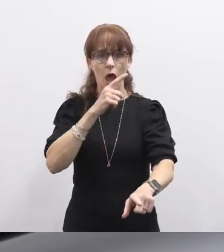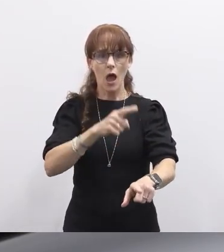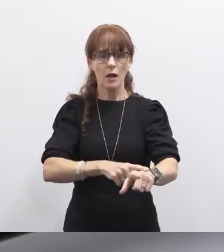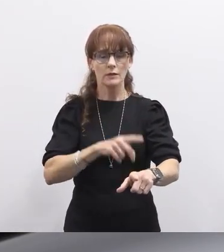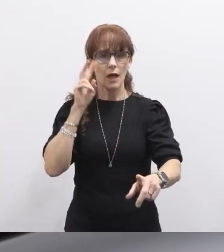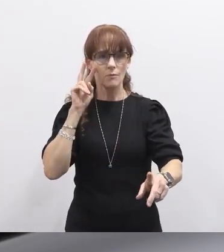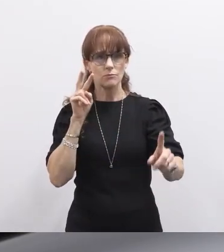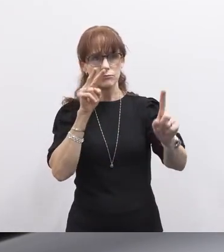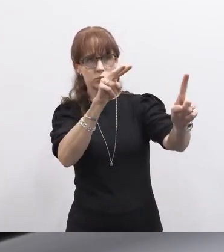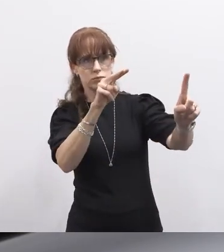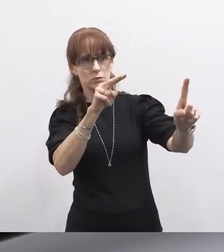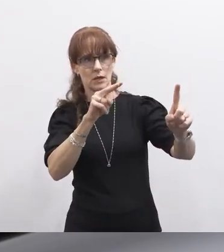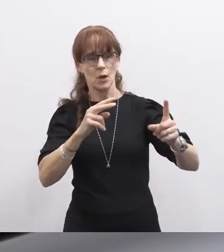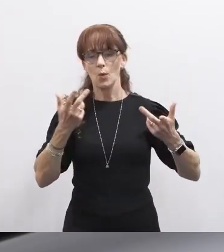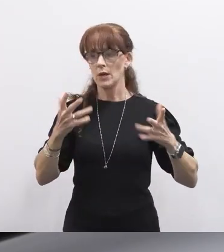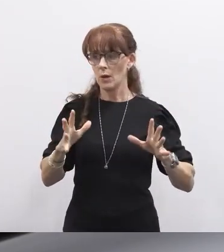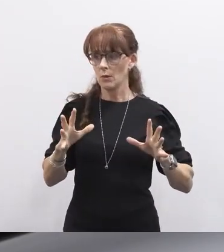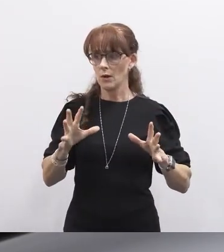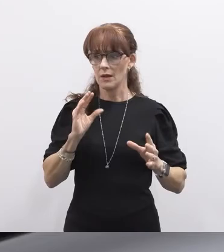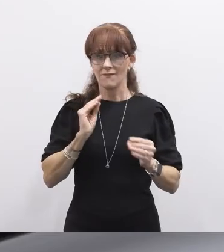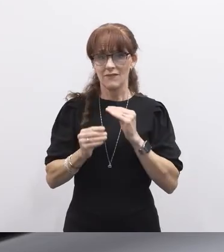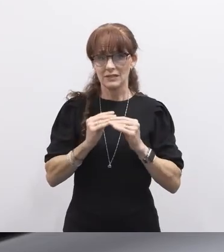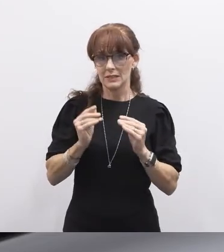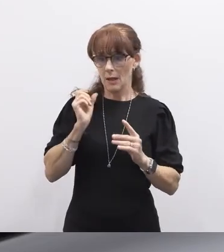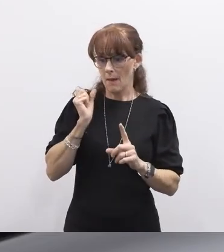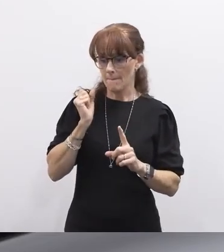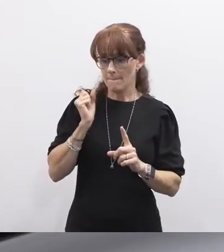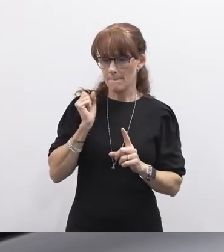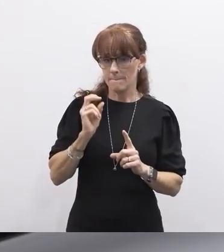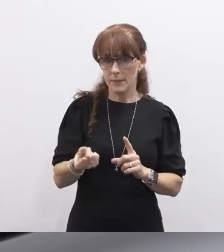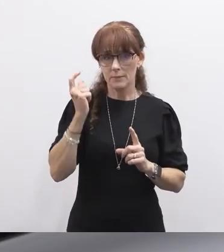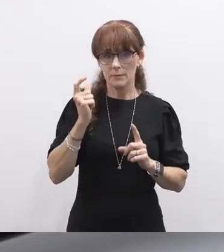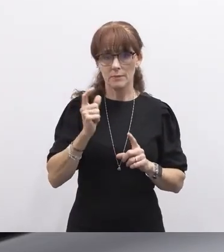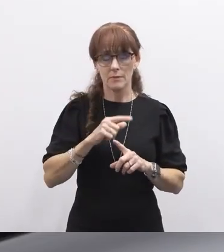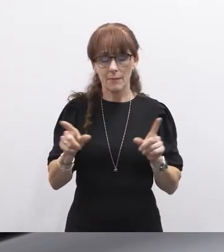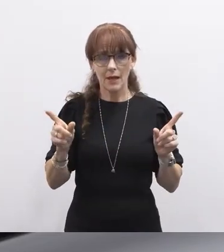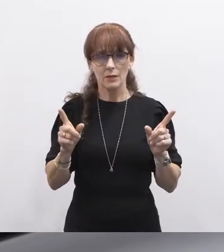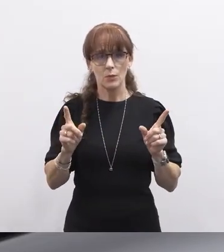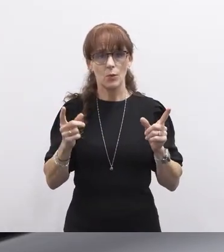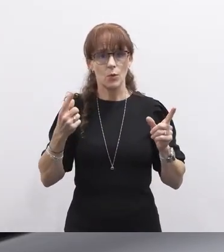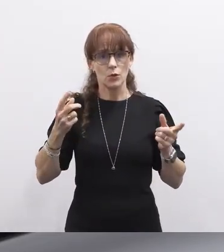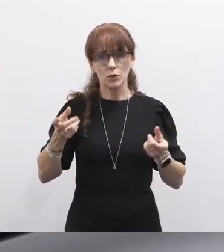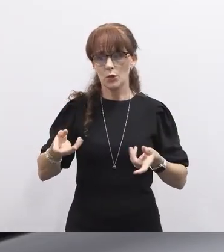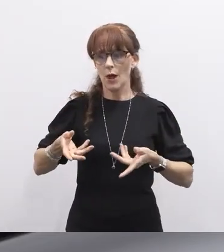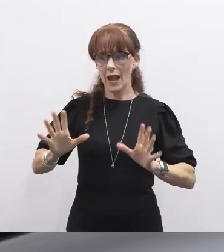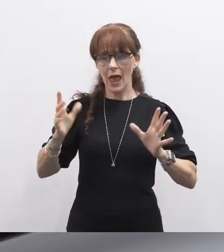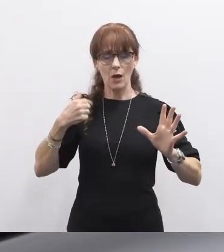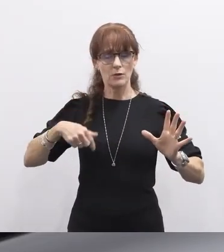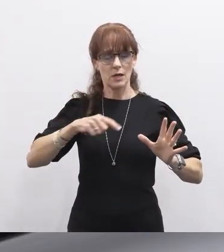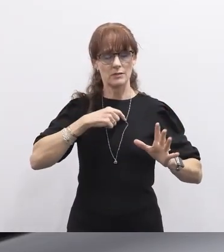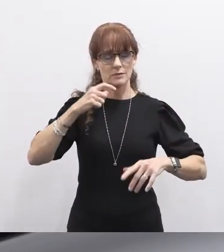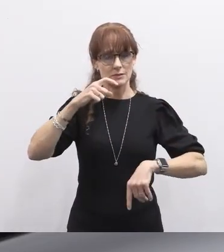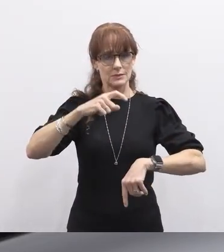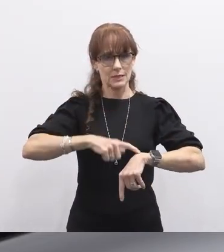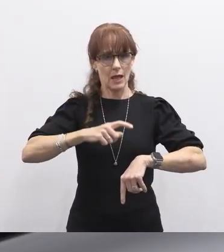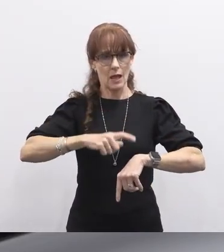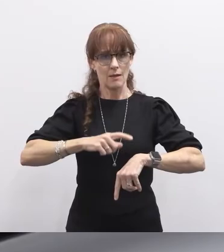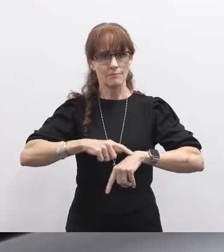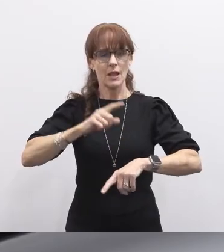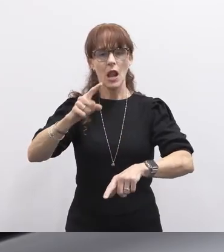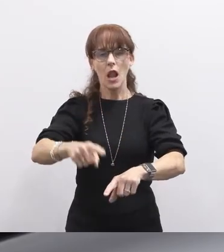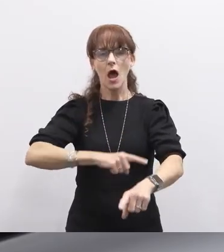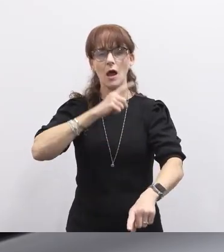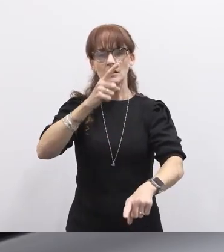ហើយគឺថាយើងគិតគូរការធ្វើជារបៀបនេះយូរណាស់មកហើយមិនមែនថាយើងមិនមែនចង់ធ្វើ